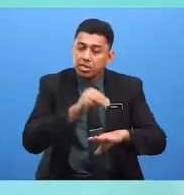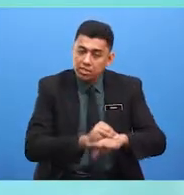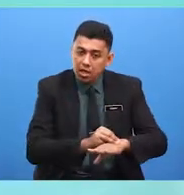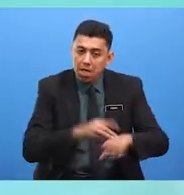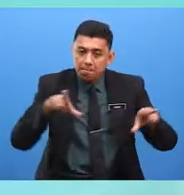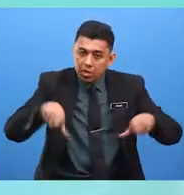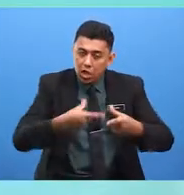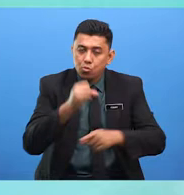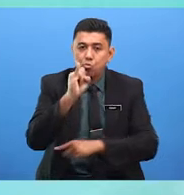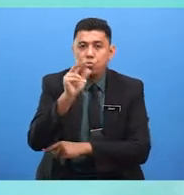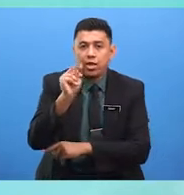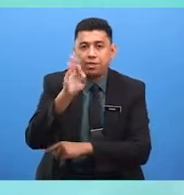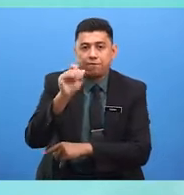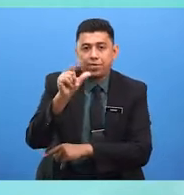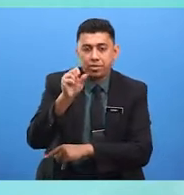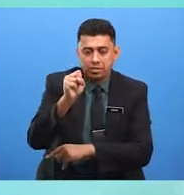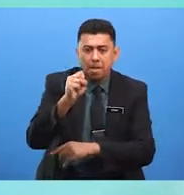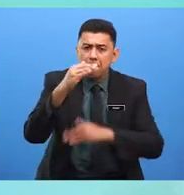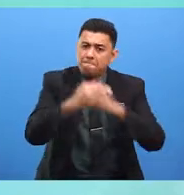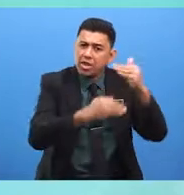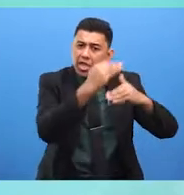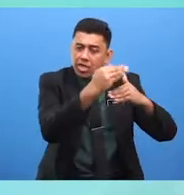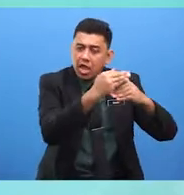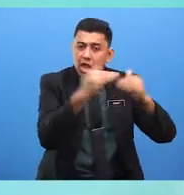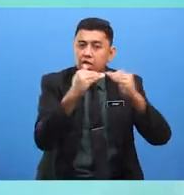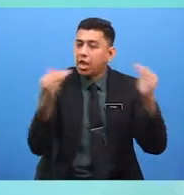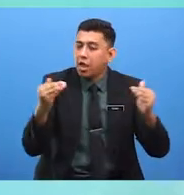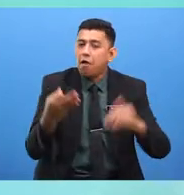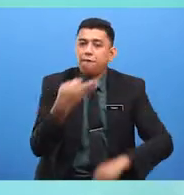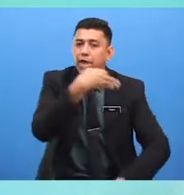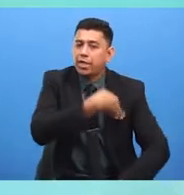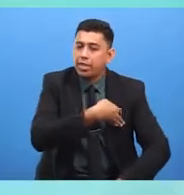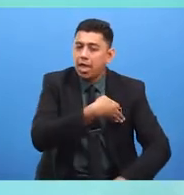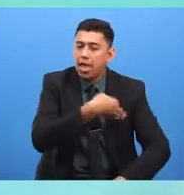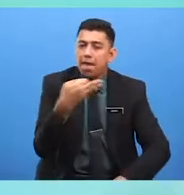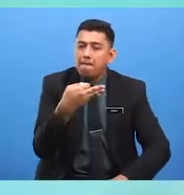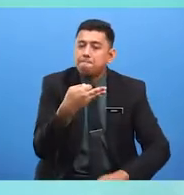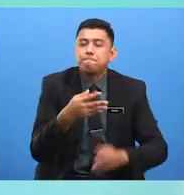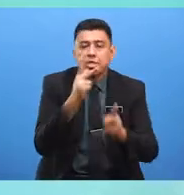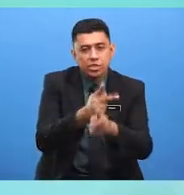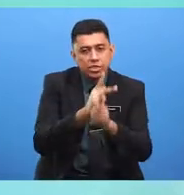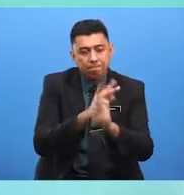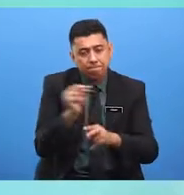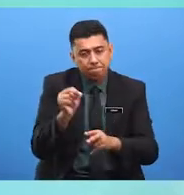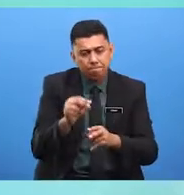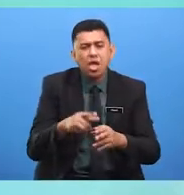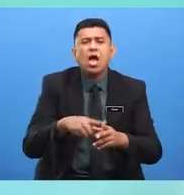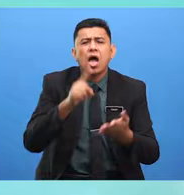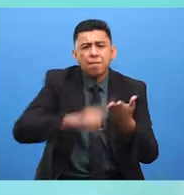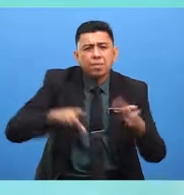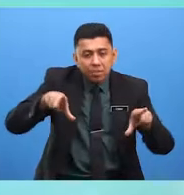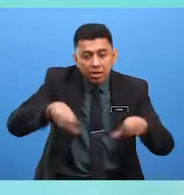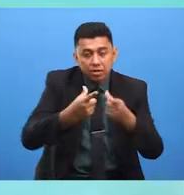inflasi bank pusat akan menaikkan kadar faedah pinjaman.apk hanya akan berlaku